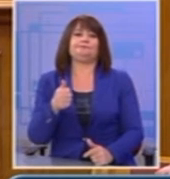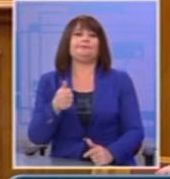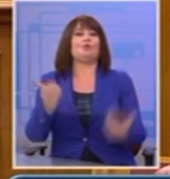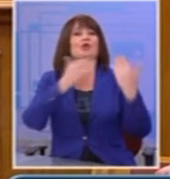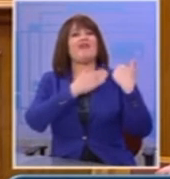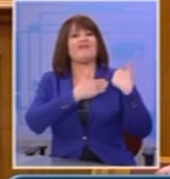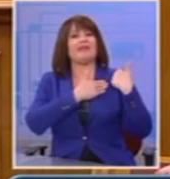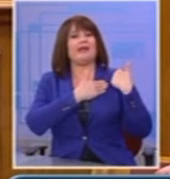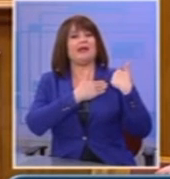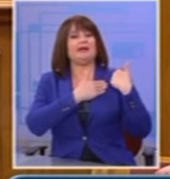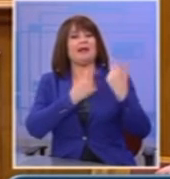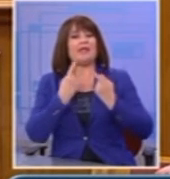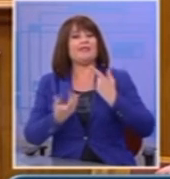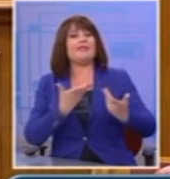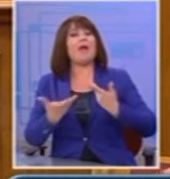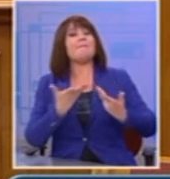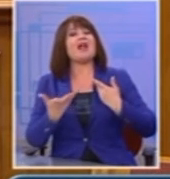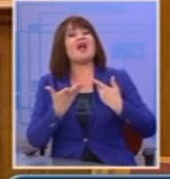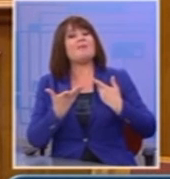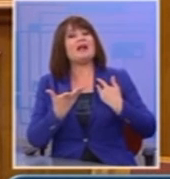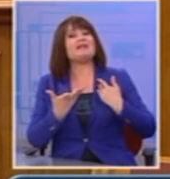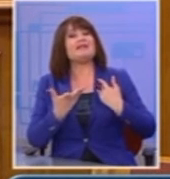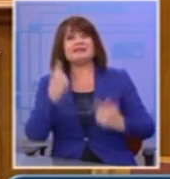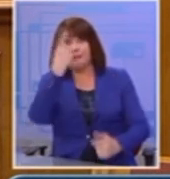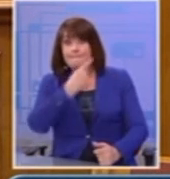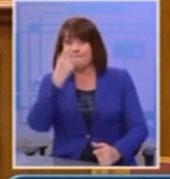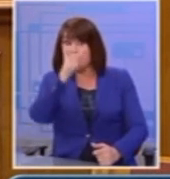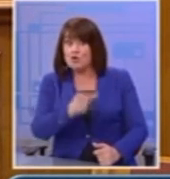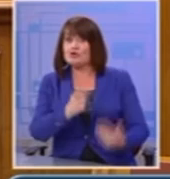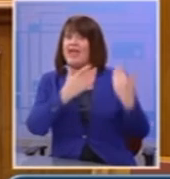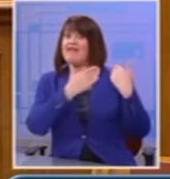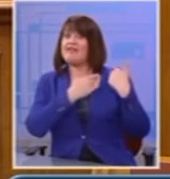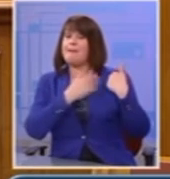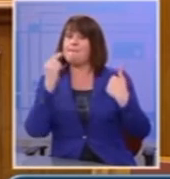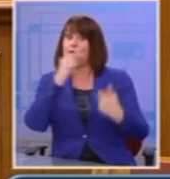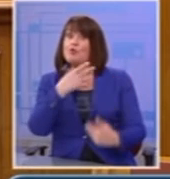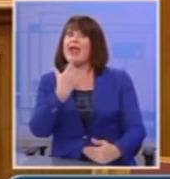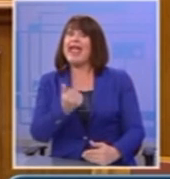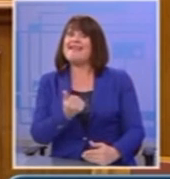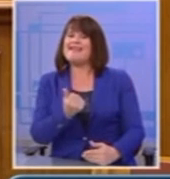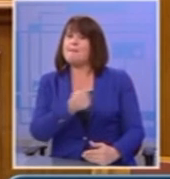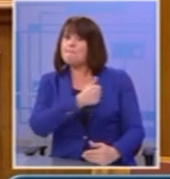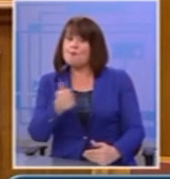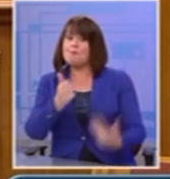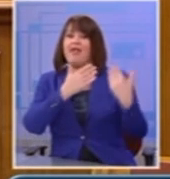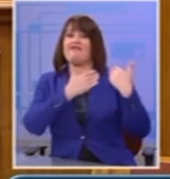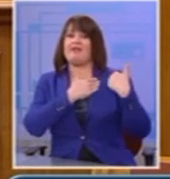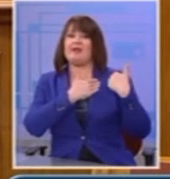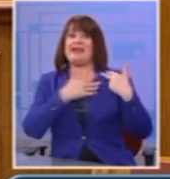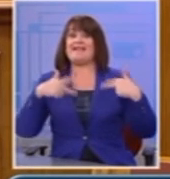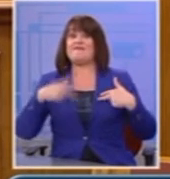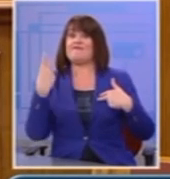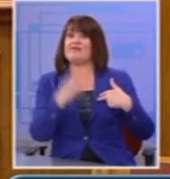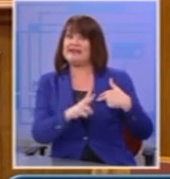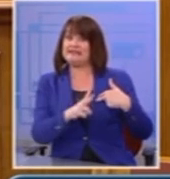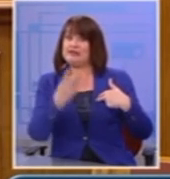ευθύνη της διαπραγμάτευσης την έχετε προσωπικά εσείς, κύριε Πρωθυπουργέ. Η κυβέρνησή σας, η